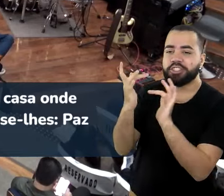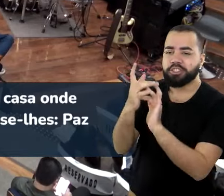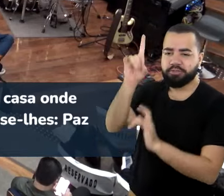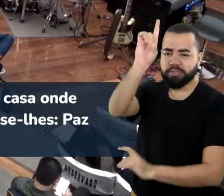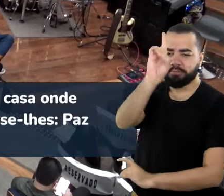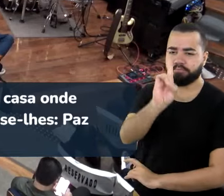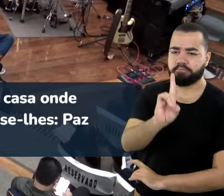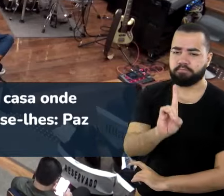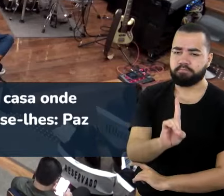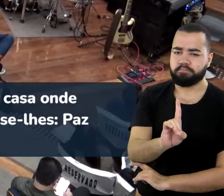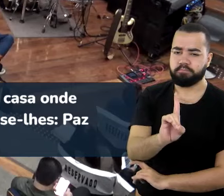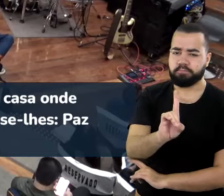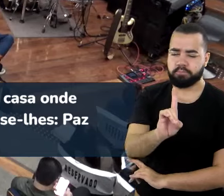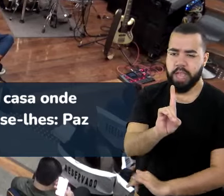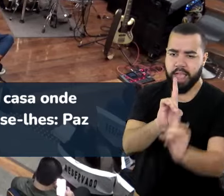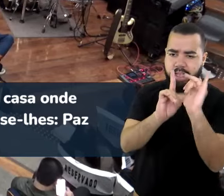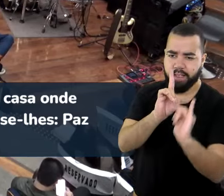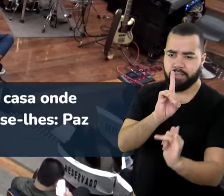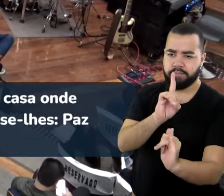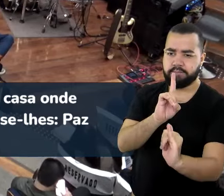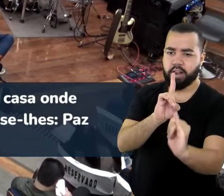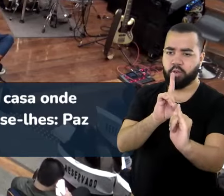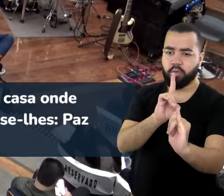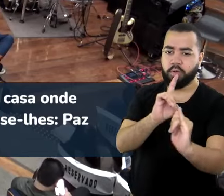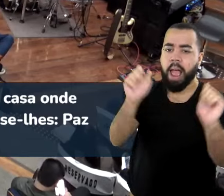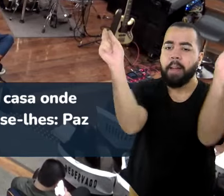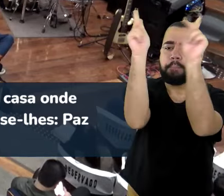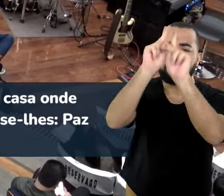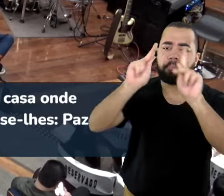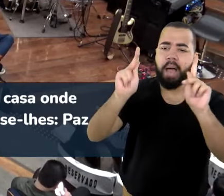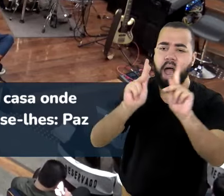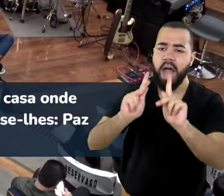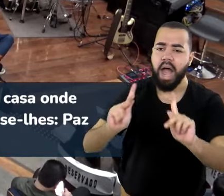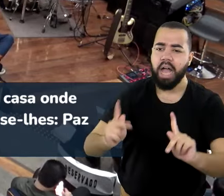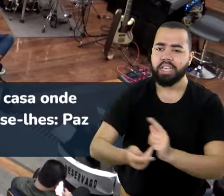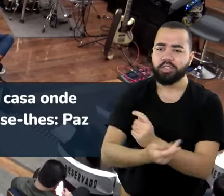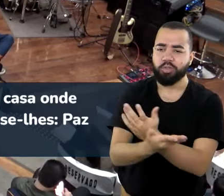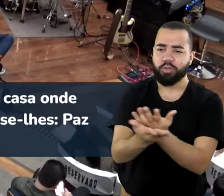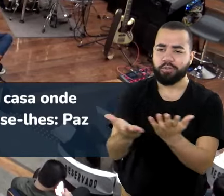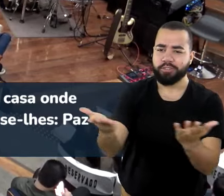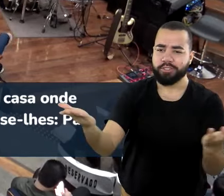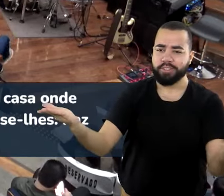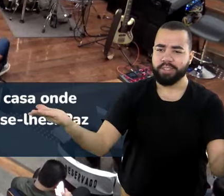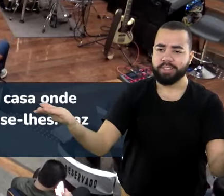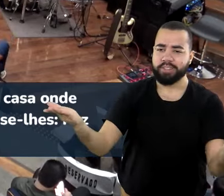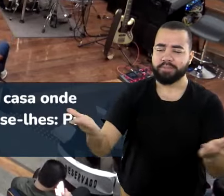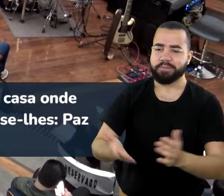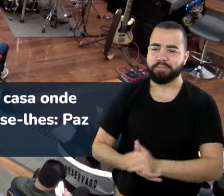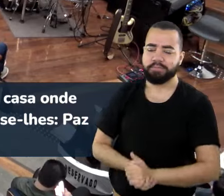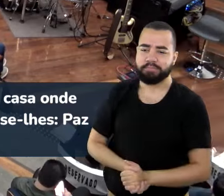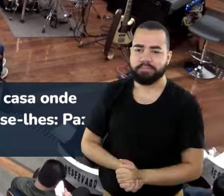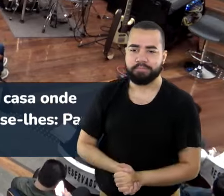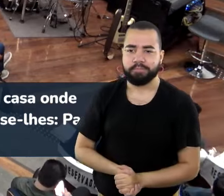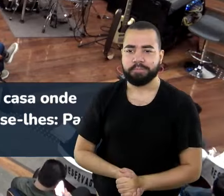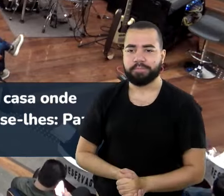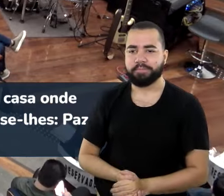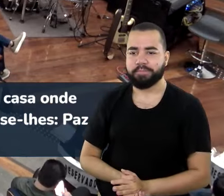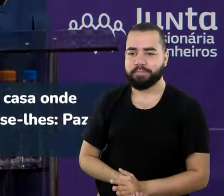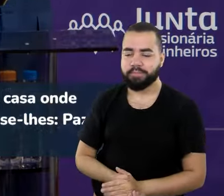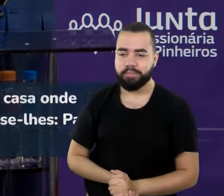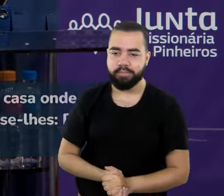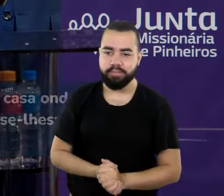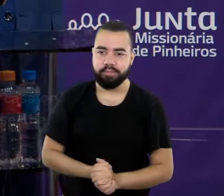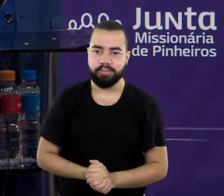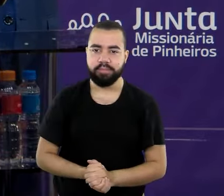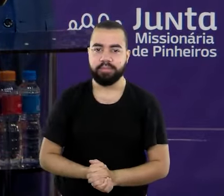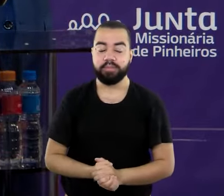veio Jesus e pôs-se no meio e disse: Paz seja convosco. 제자들은 지금